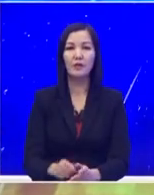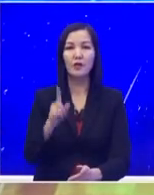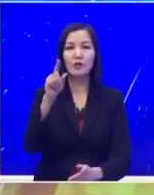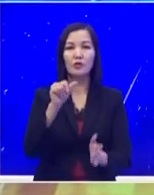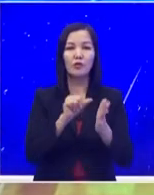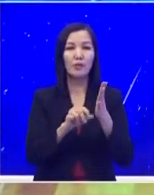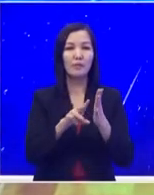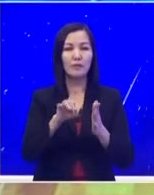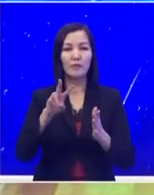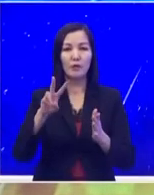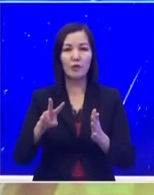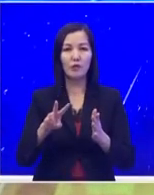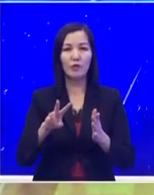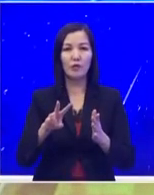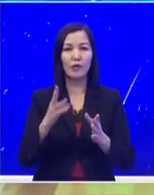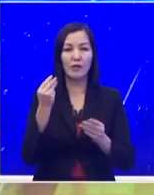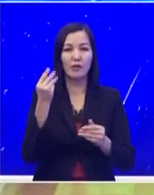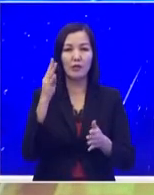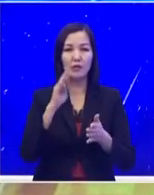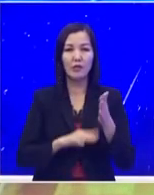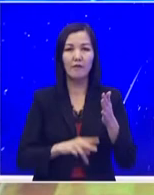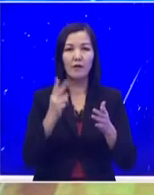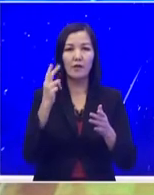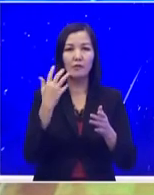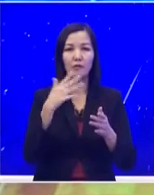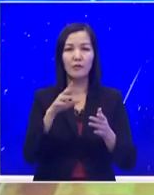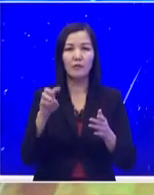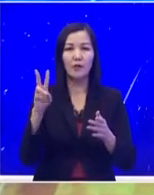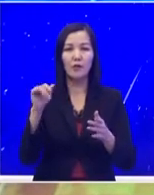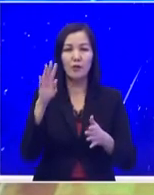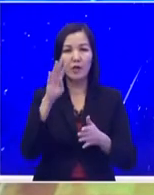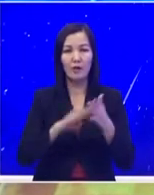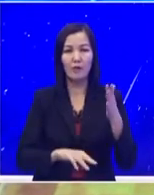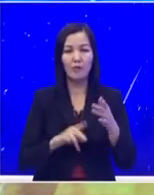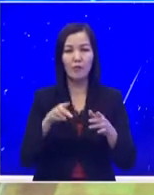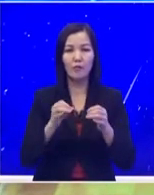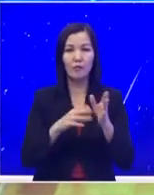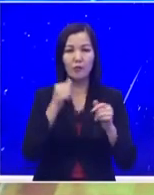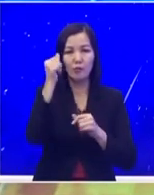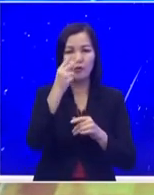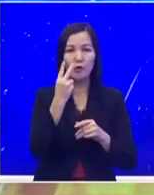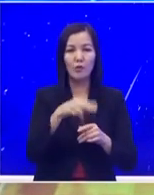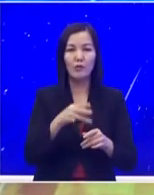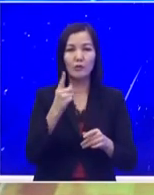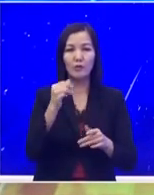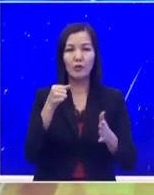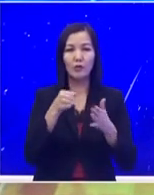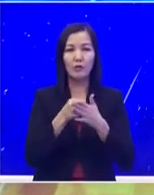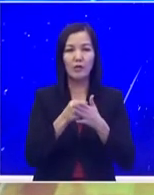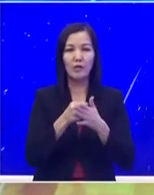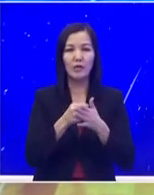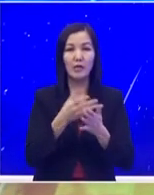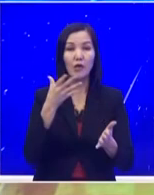160 миллион өсімпұл, 25 миллион теңге айыппұлы. Бұл 2019 жылдың 31 желтоқсанына дейін салынған